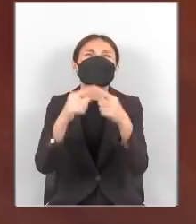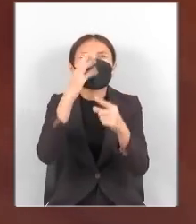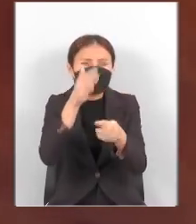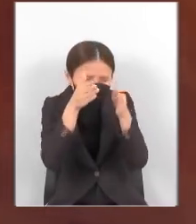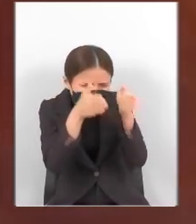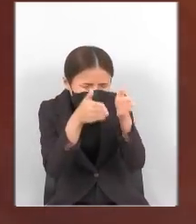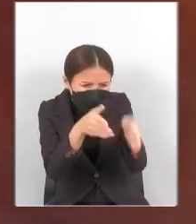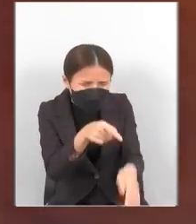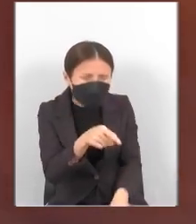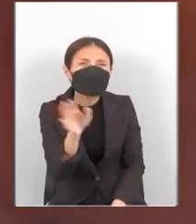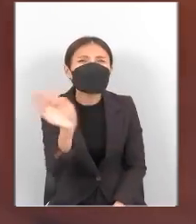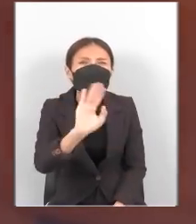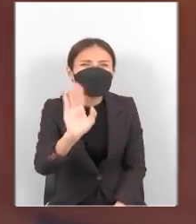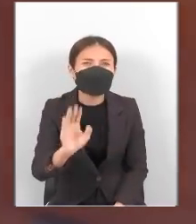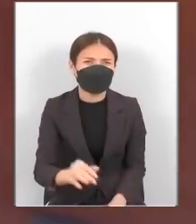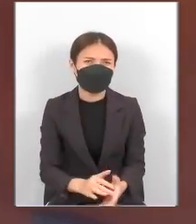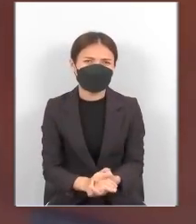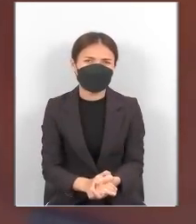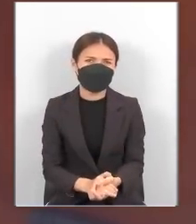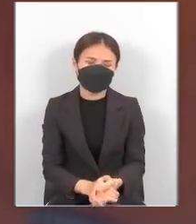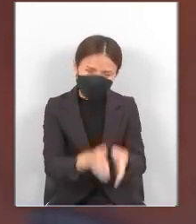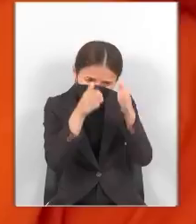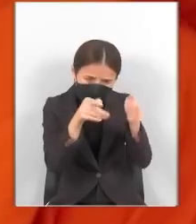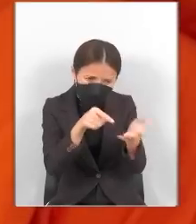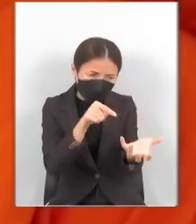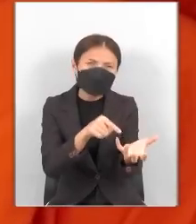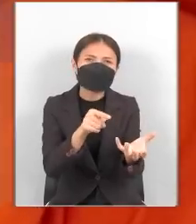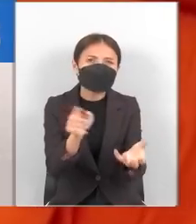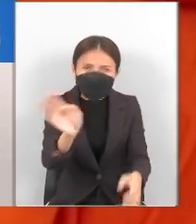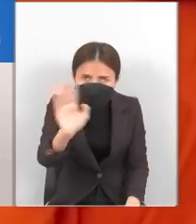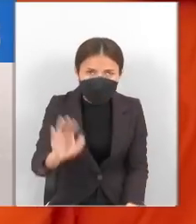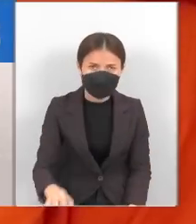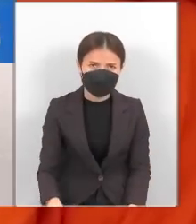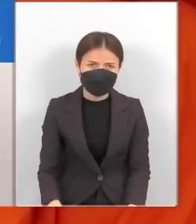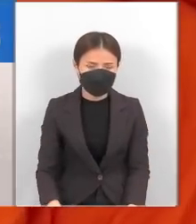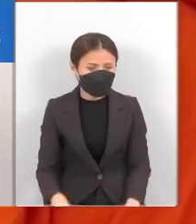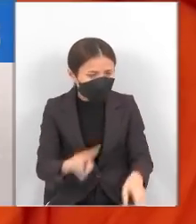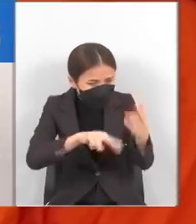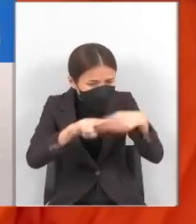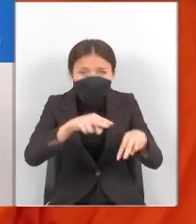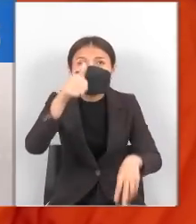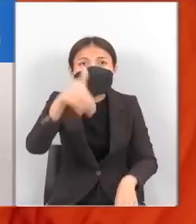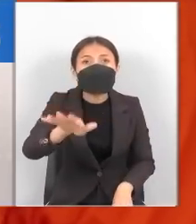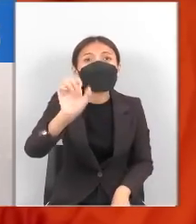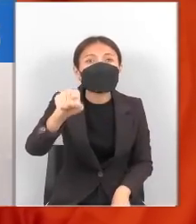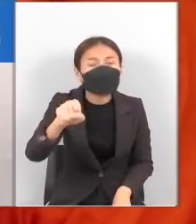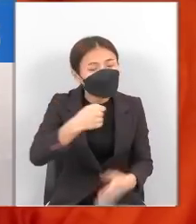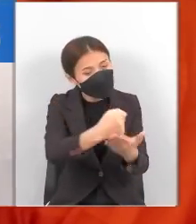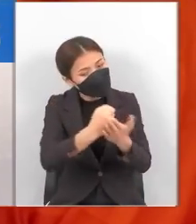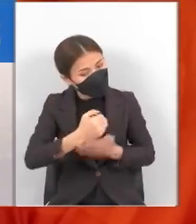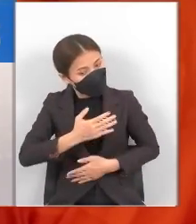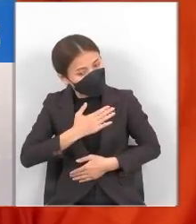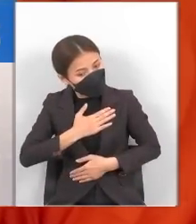ค่ะมันเป็นปัจจัตตังมันรู้เห็นได้ด้วยตัวเองอะเอามาพิสูจน์ก็ไม่ได้แล้วไม่ได้เป็นแก่นแท้ในการทำให้ตัวเราเองอะพ้นจากทุ